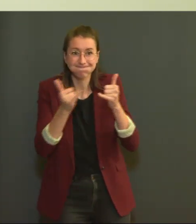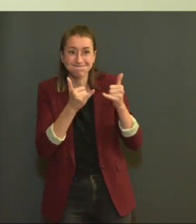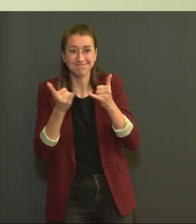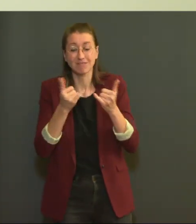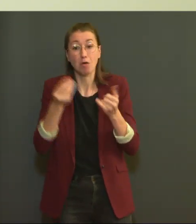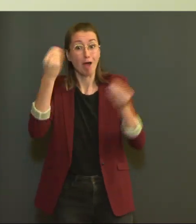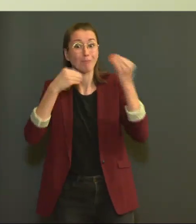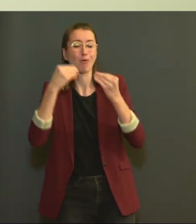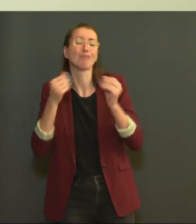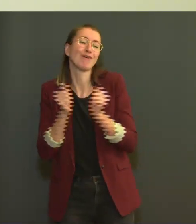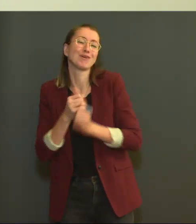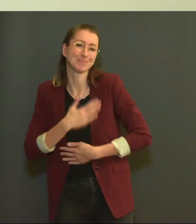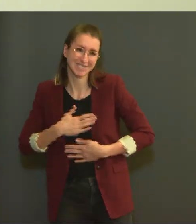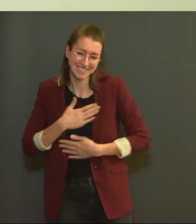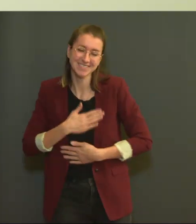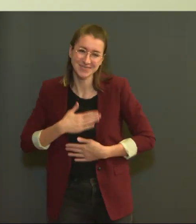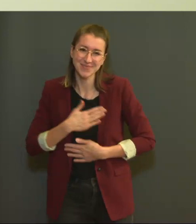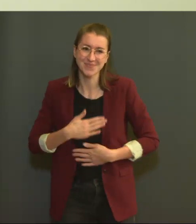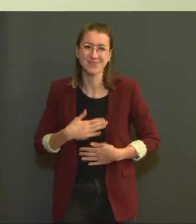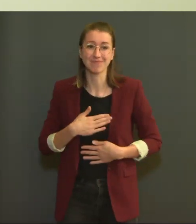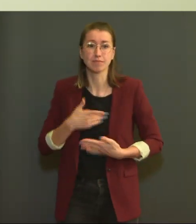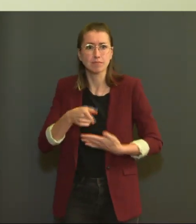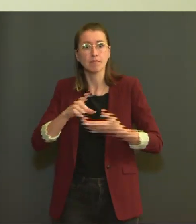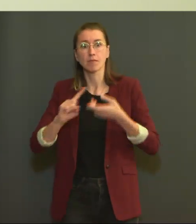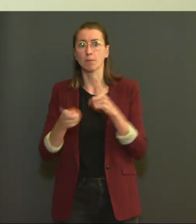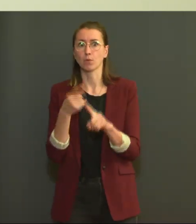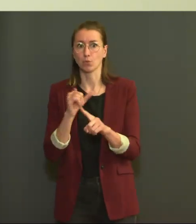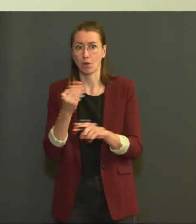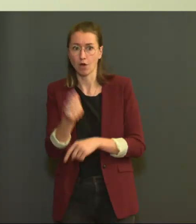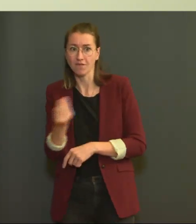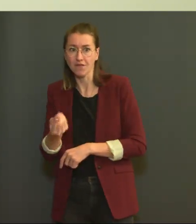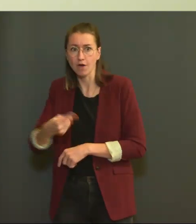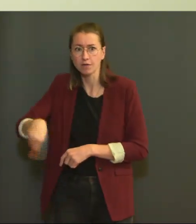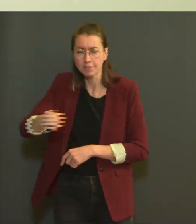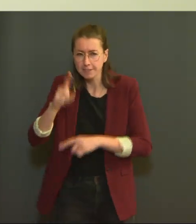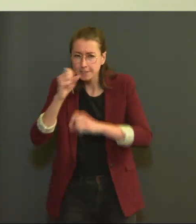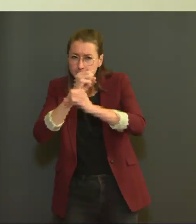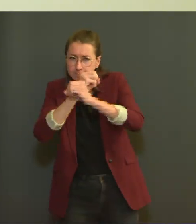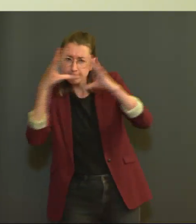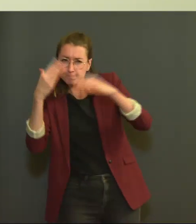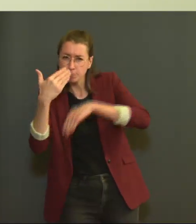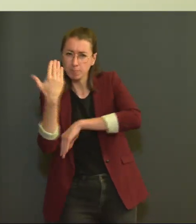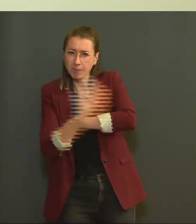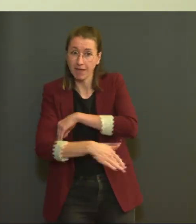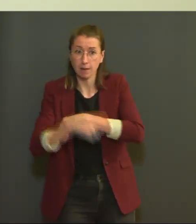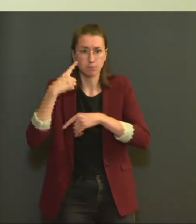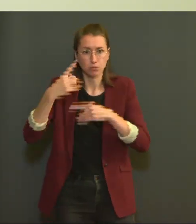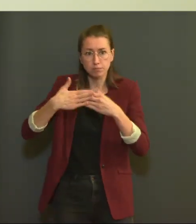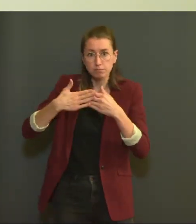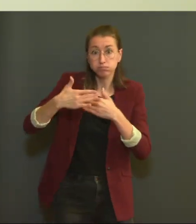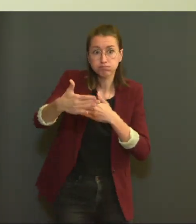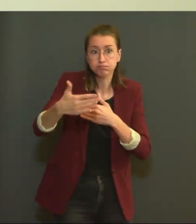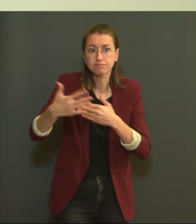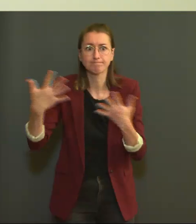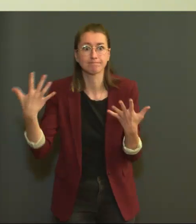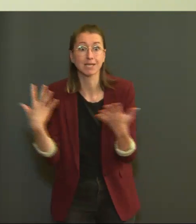car tout le monde a une responsabilité à apprendre et chacun est une partie de la solution. Merci.